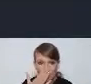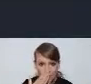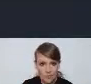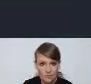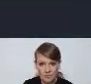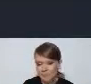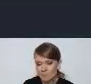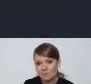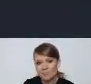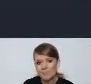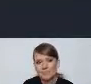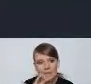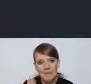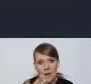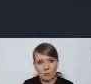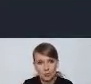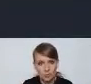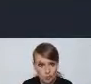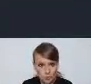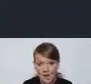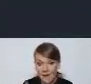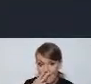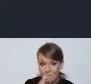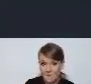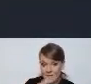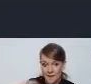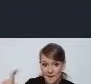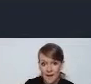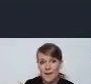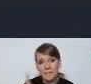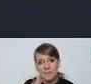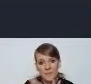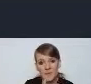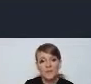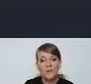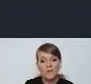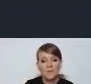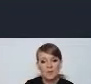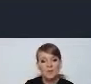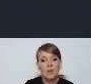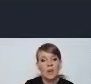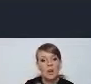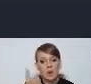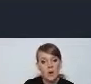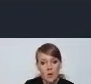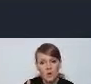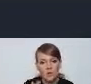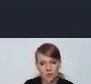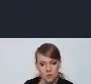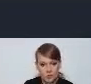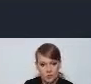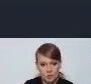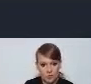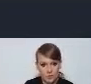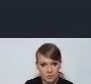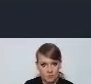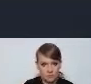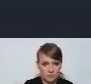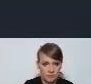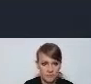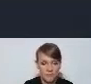dużo. Tak jak patrzycie Państwo na ten wykres, mniej więcej 10 rocznie przybywa do bazy. Dużo,